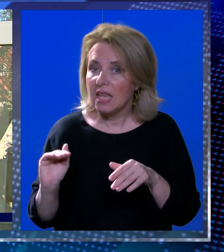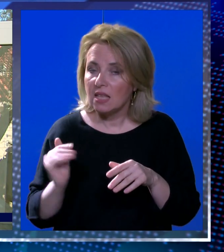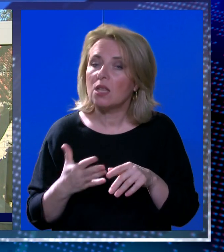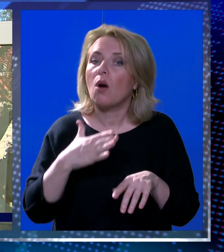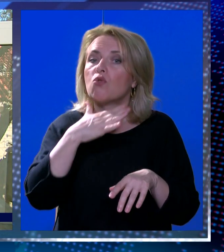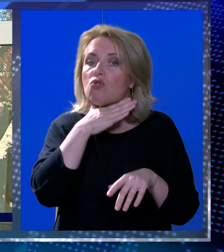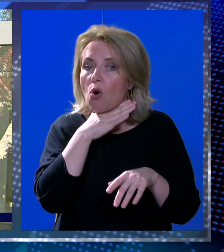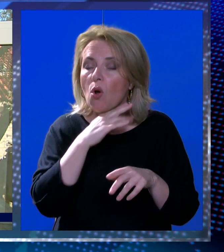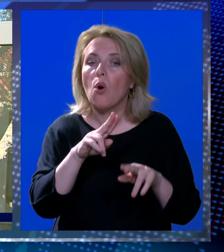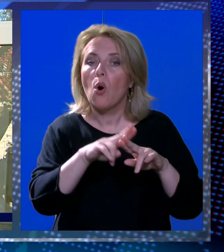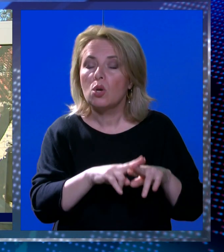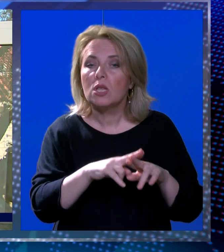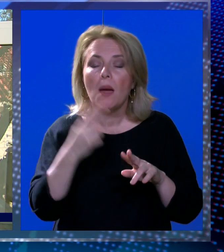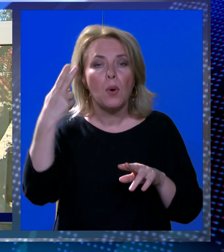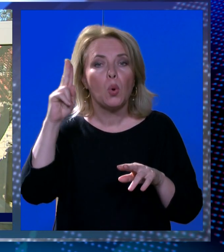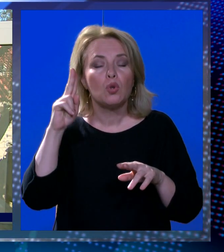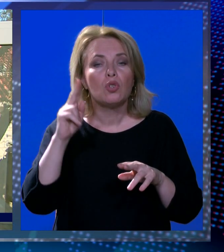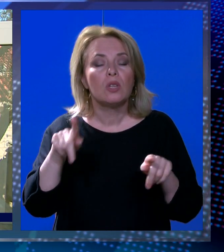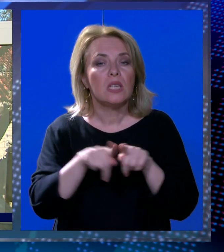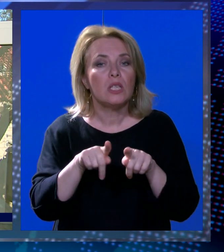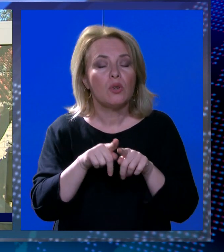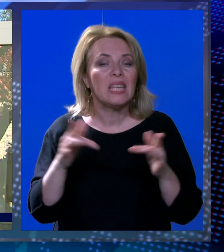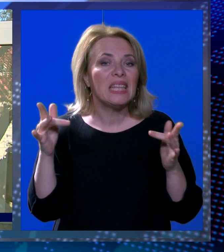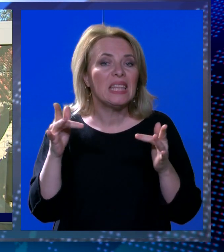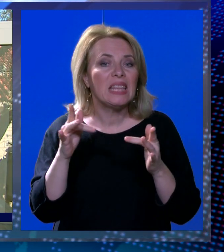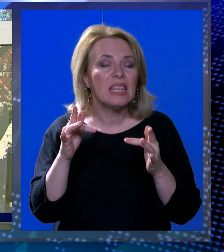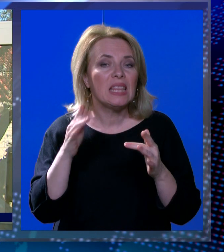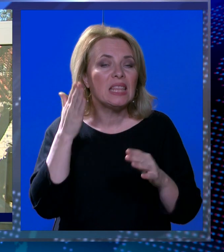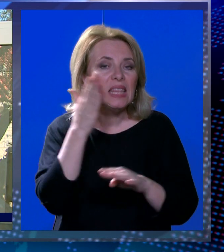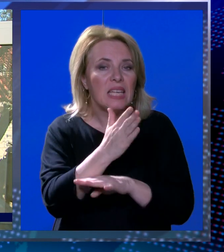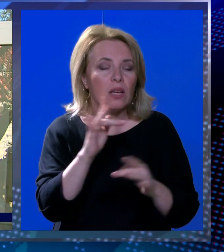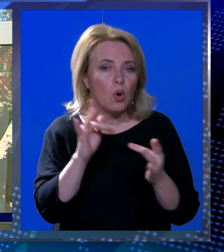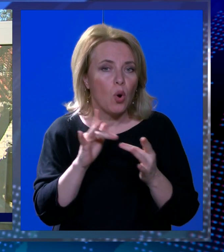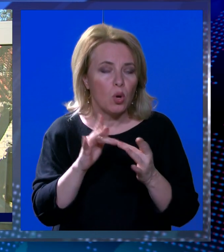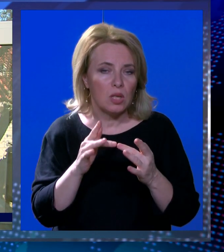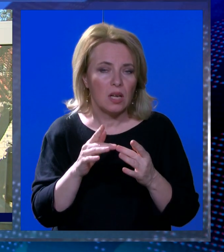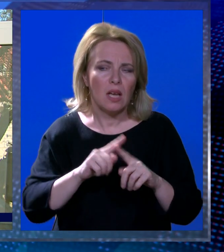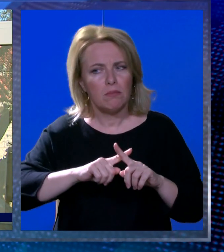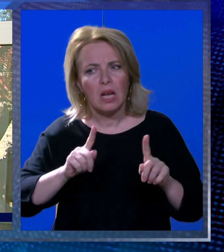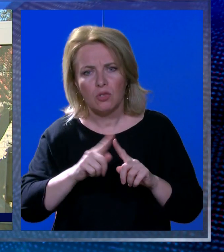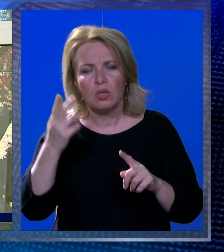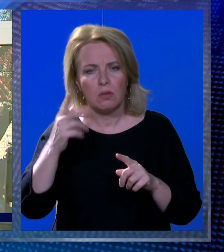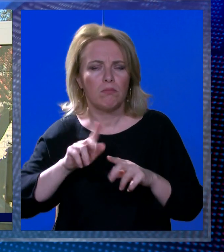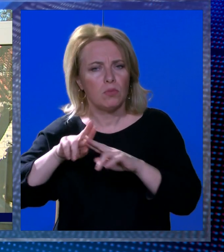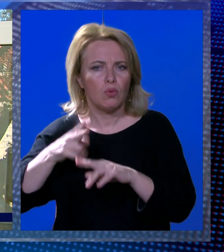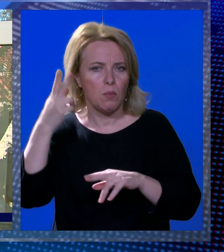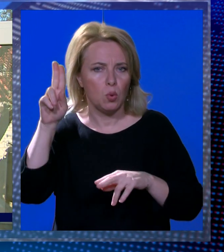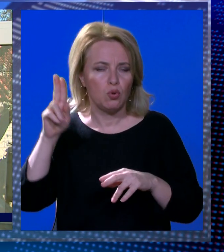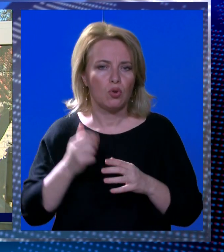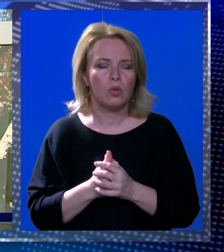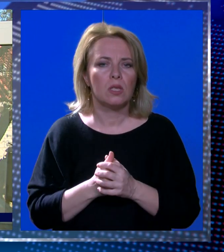to opravdano i uvijek ostaje mogućnost i onog direktnog kontakta i svih onih mogućnosti koje su razrednici